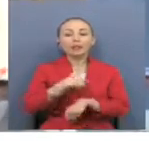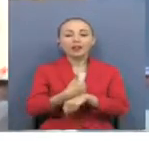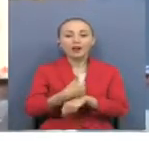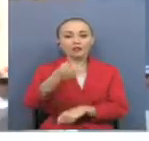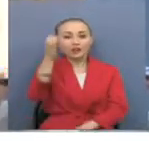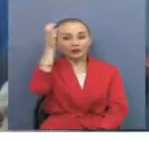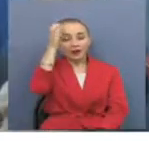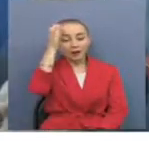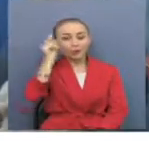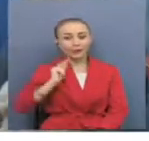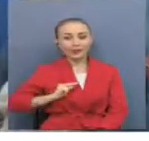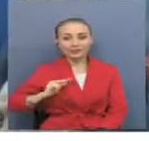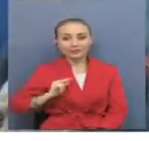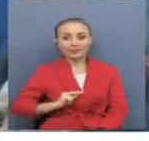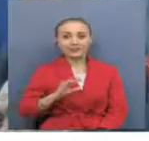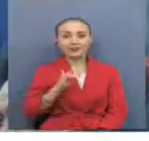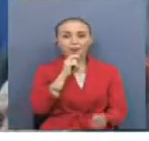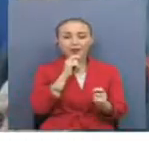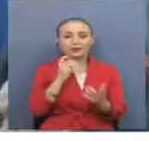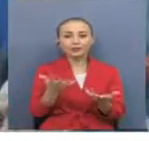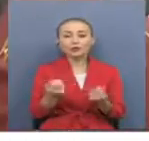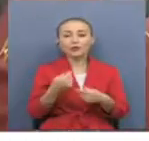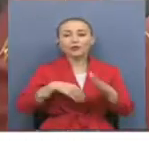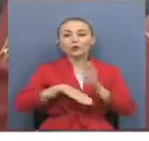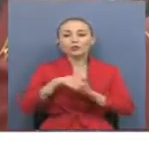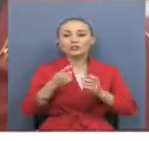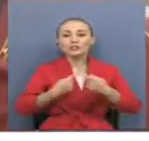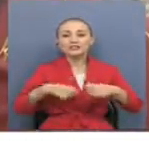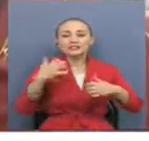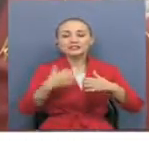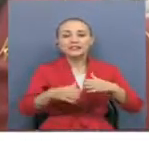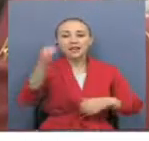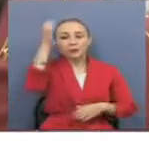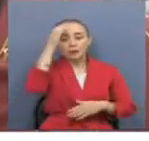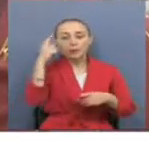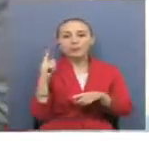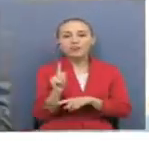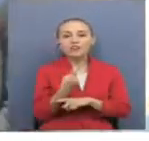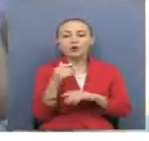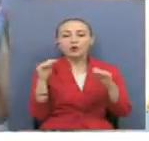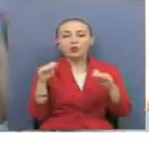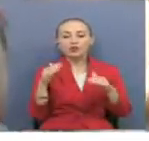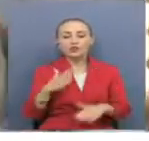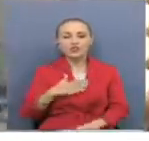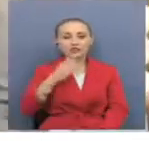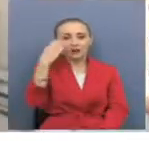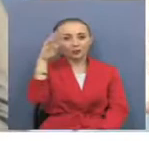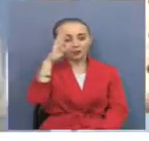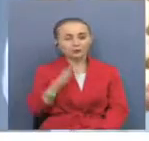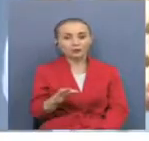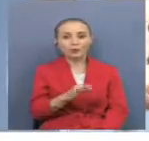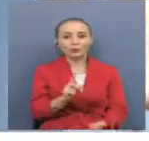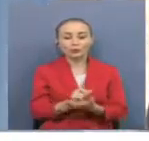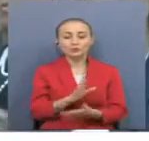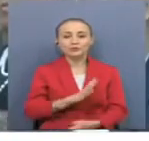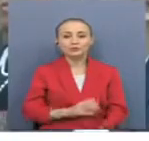ұстаздарды Ыбырай Алтынсарин және білім беру ісінің құрметті қызметкері төс белгісімен марапаттады. Балауса Жақсыбай, Айжан Ақтаева, Василий